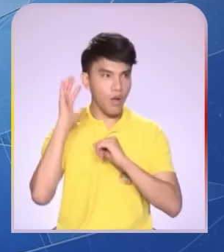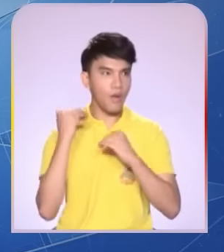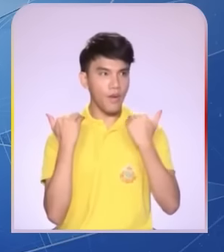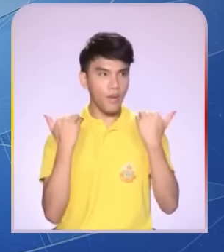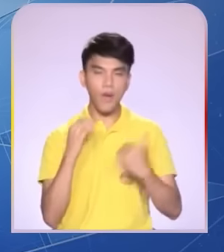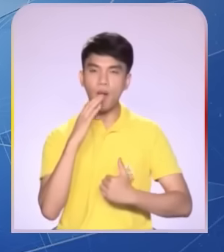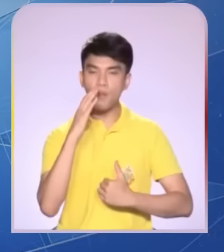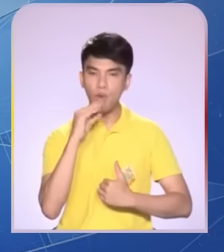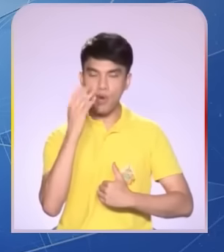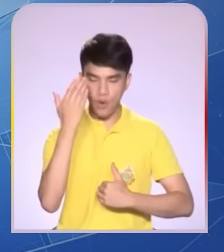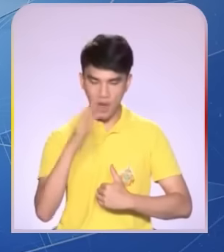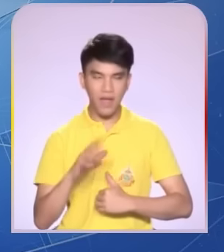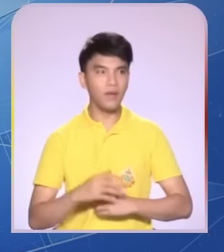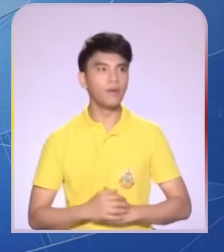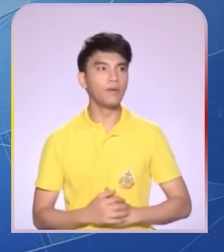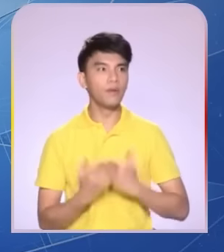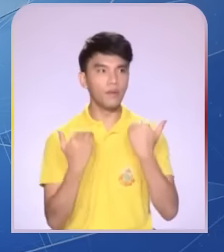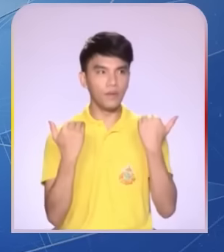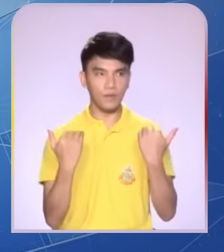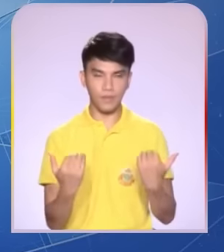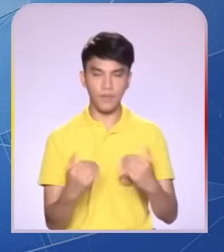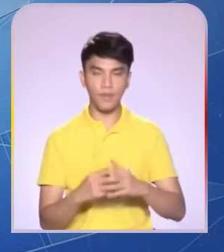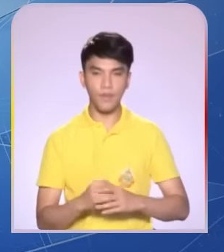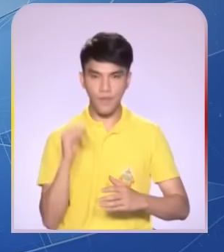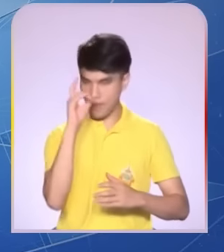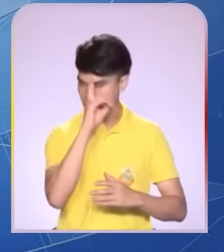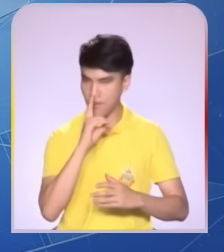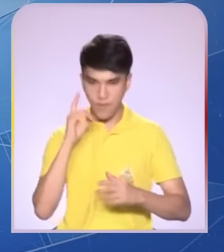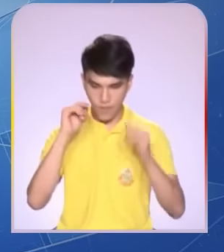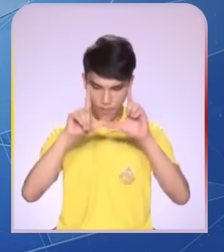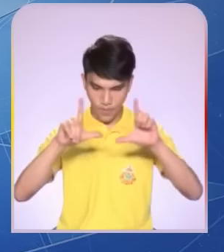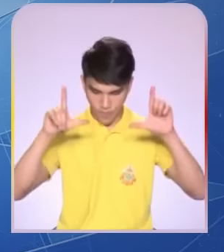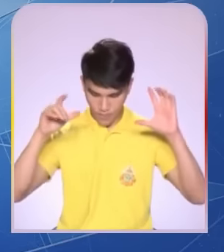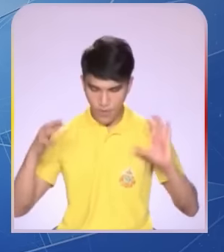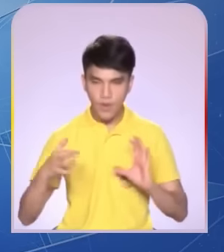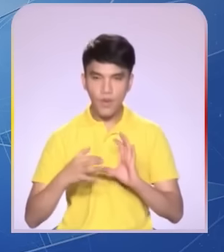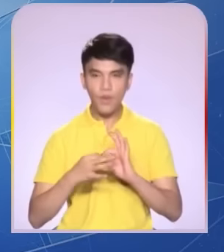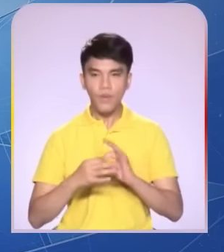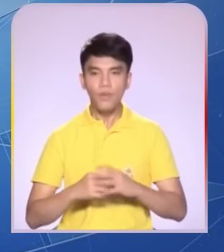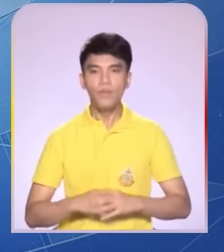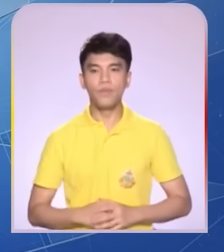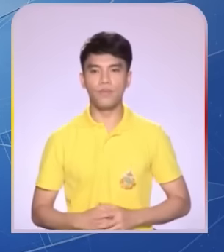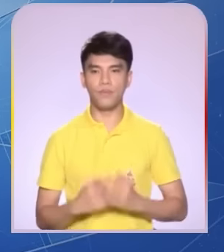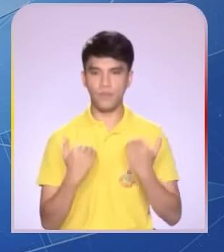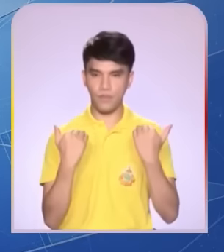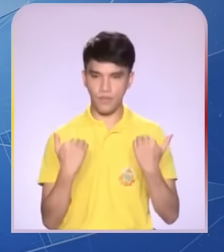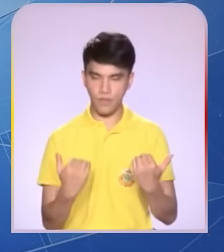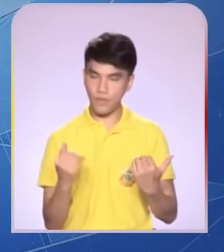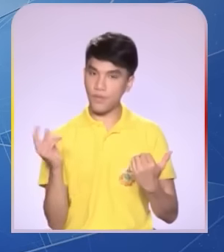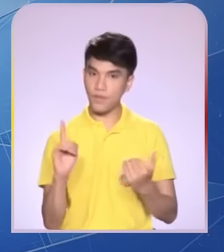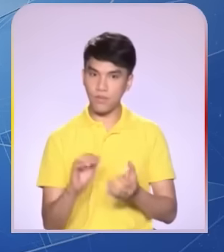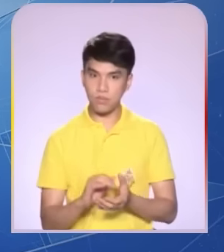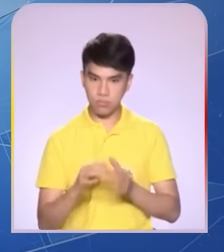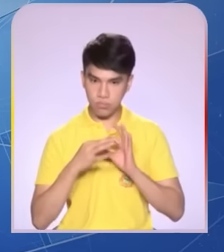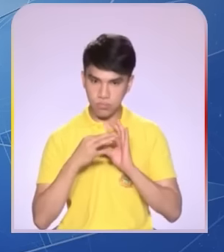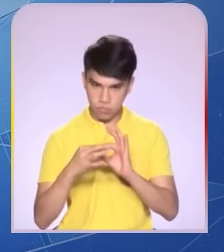พี่พูดนะทีนี้คุณผู้ชมอ้าวตอนนี้มีดาราคนดังเกี่ยวข้องหลายต่อหลายคนที่แล้วแต่แหละว่า